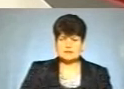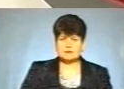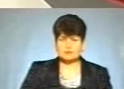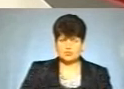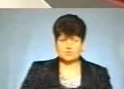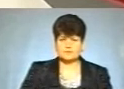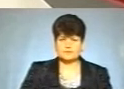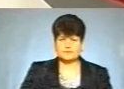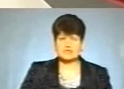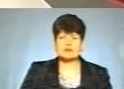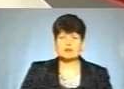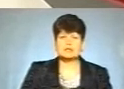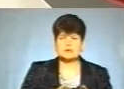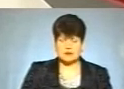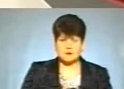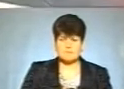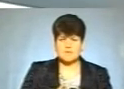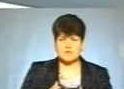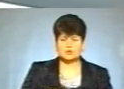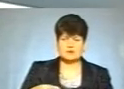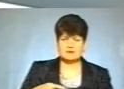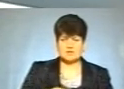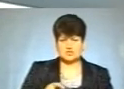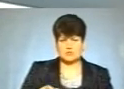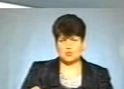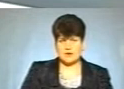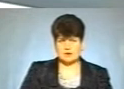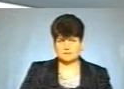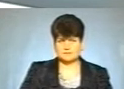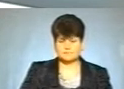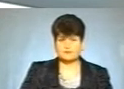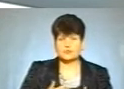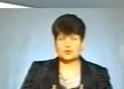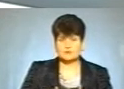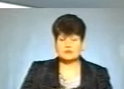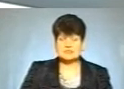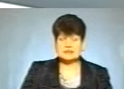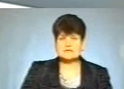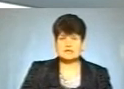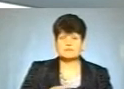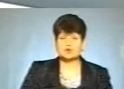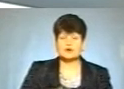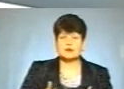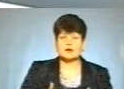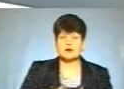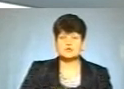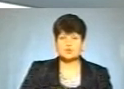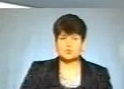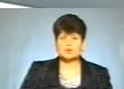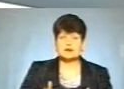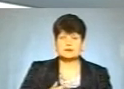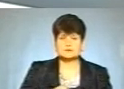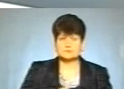так багато навантаження на людей. Так? Ну, тобто це залежить від цього, яка вже буде структура і які